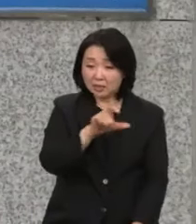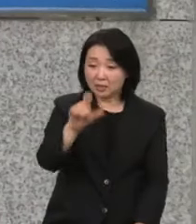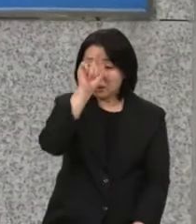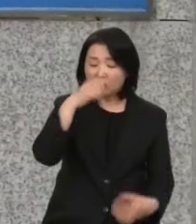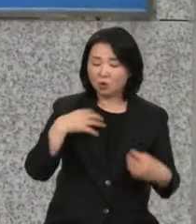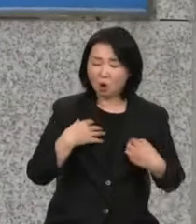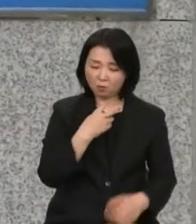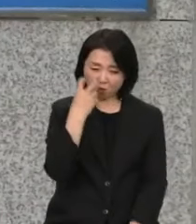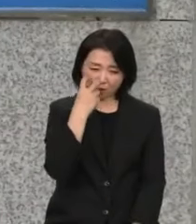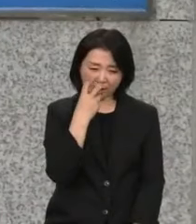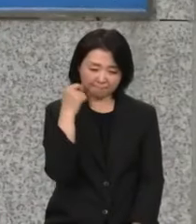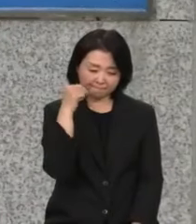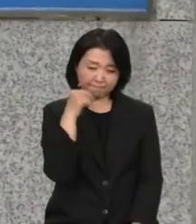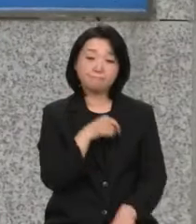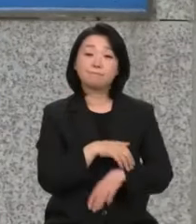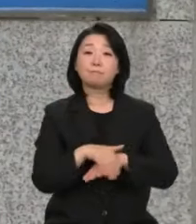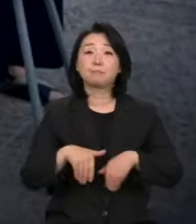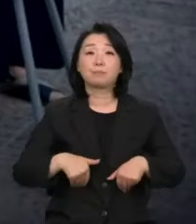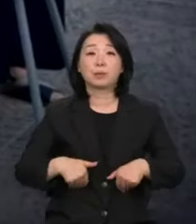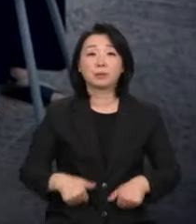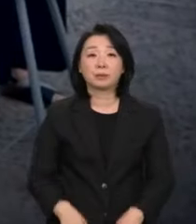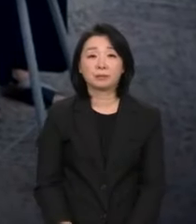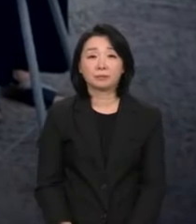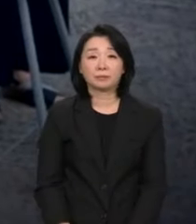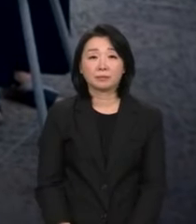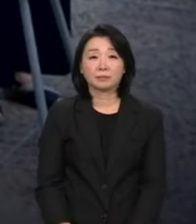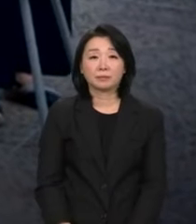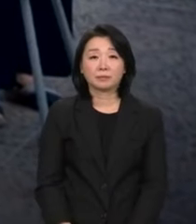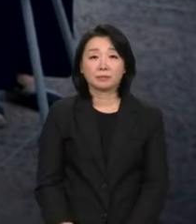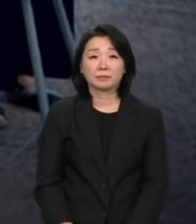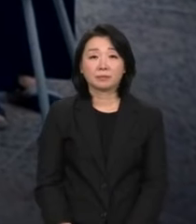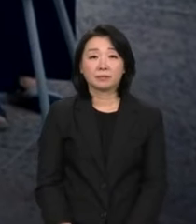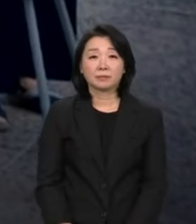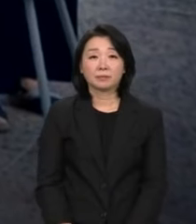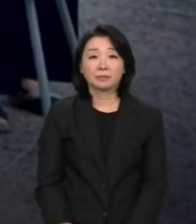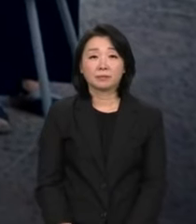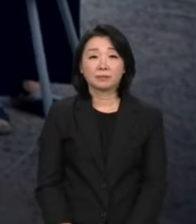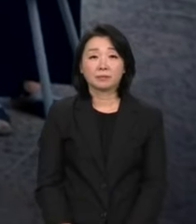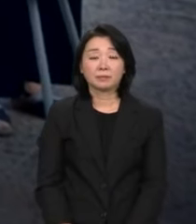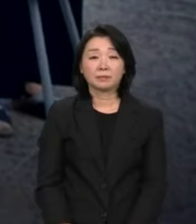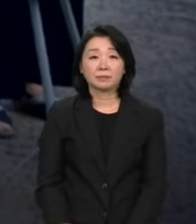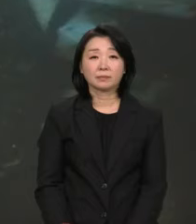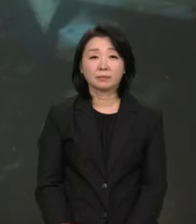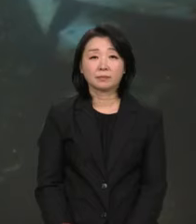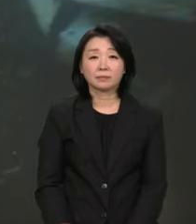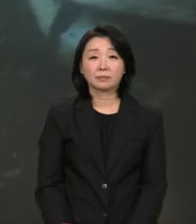더 촘촘하게 이루어져야 하는 이유입니다. JTBC 강나현입니다.